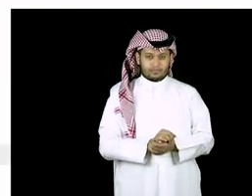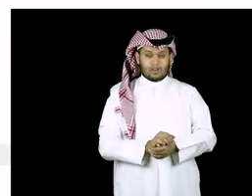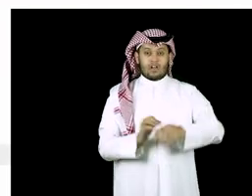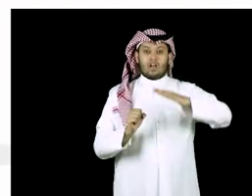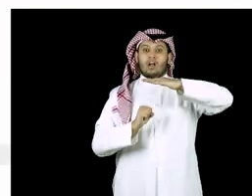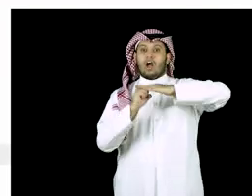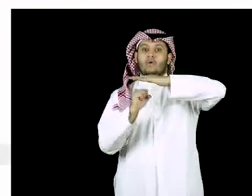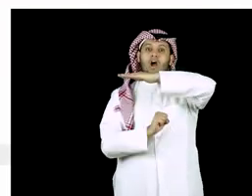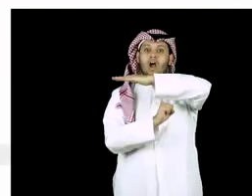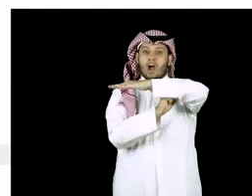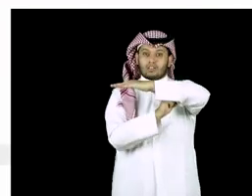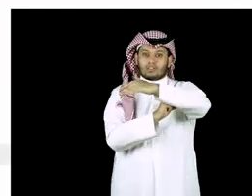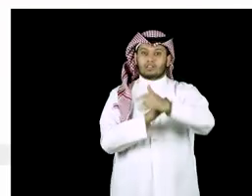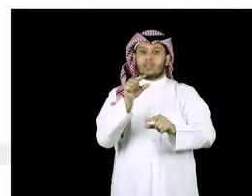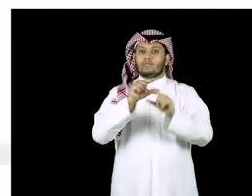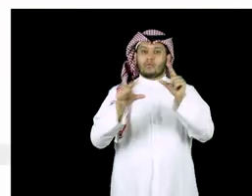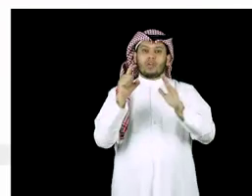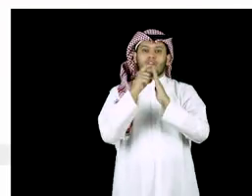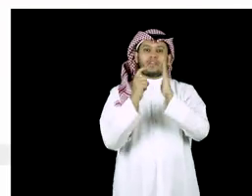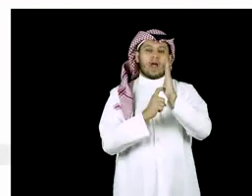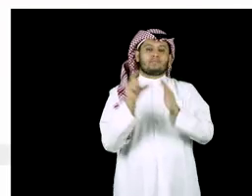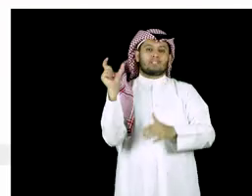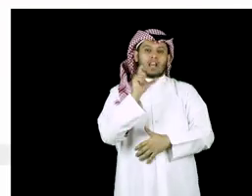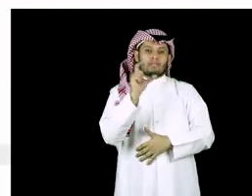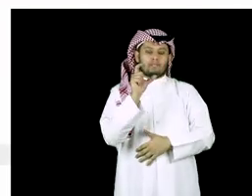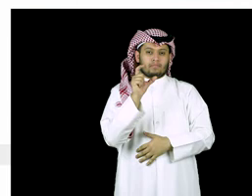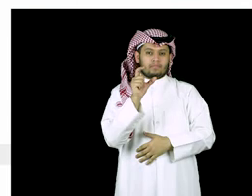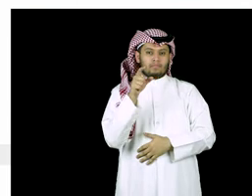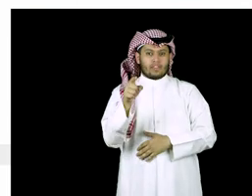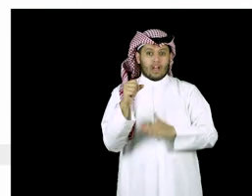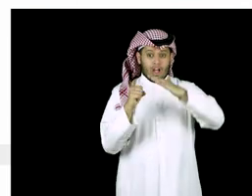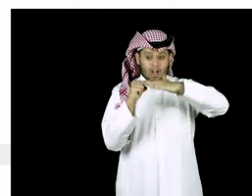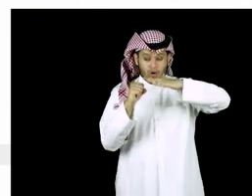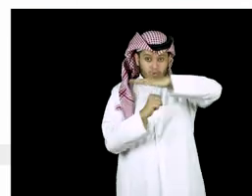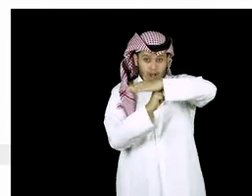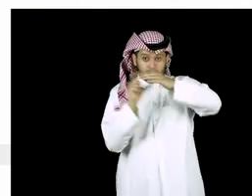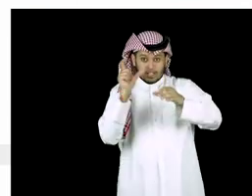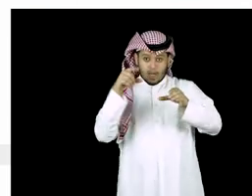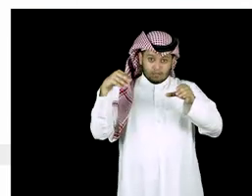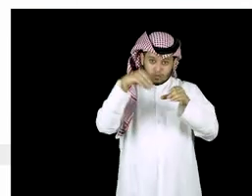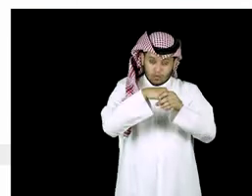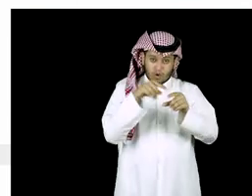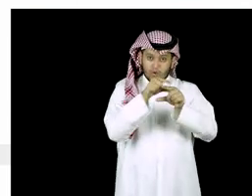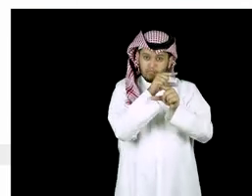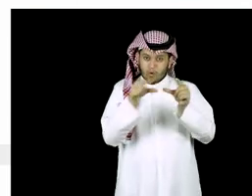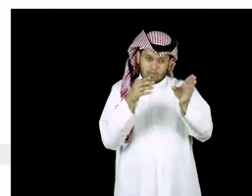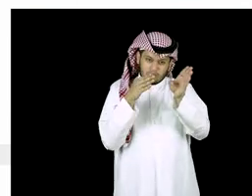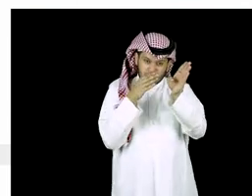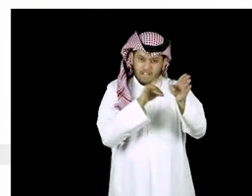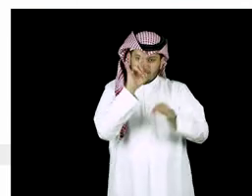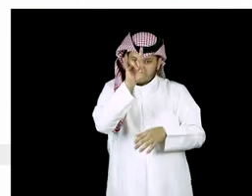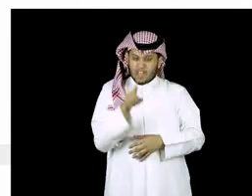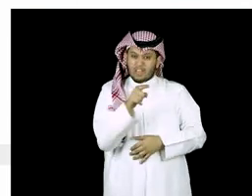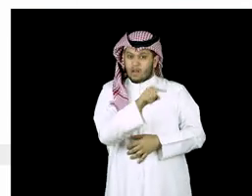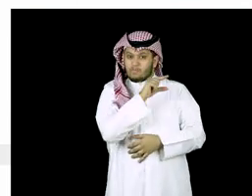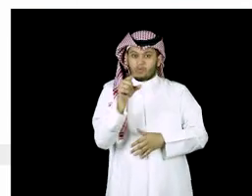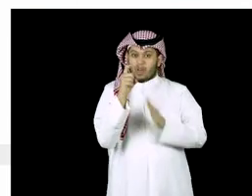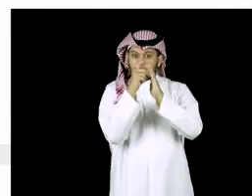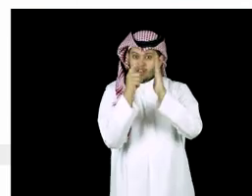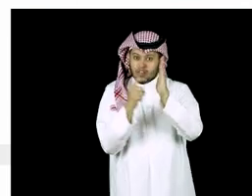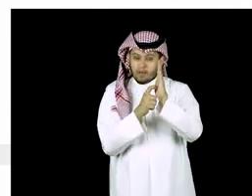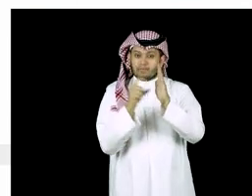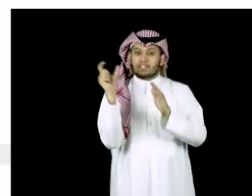قواعد النظام السياسي في الإسلام. قواعد النظام السياسي في الإسلام وتطبيقاتها في النظام